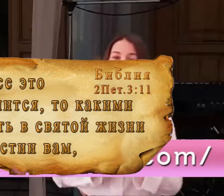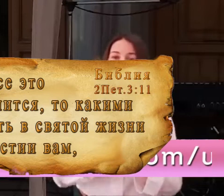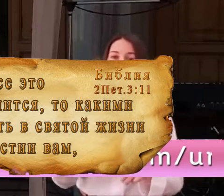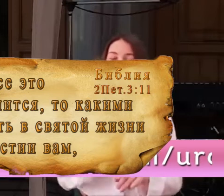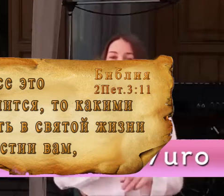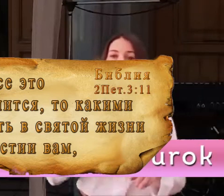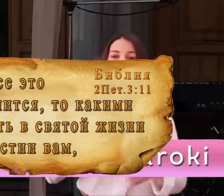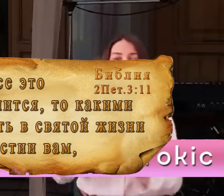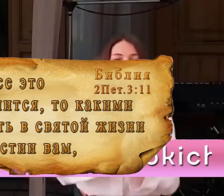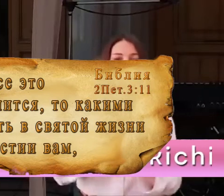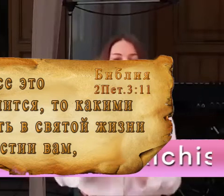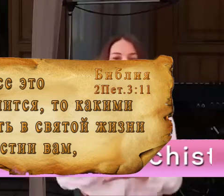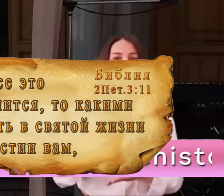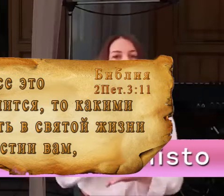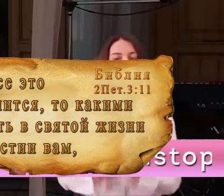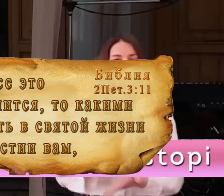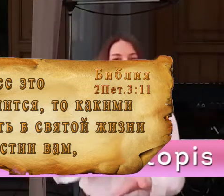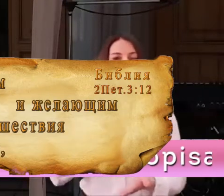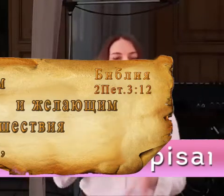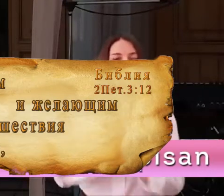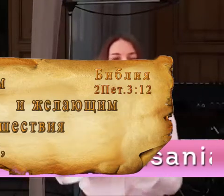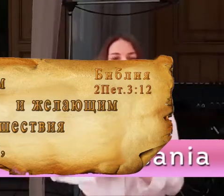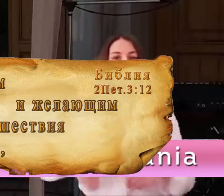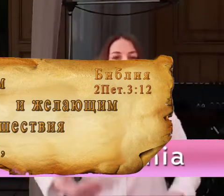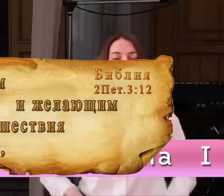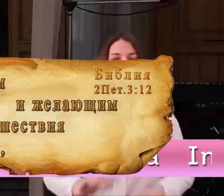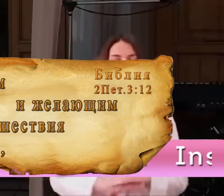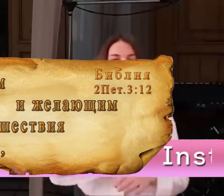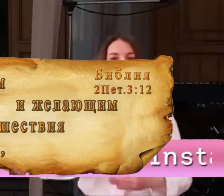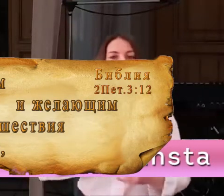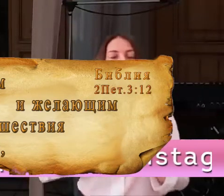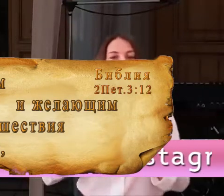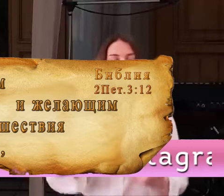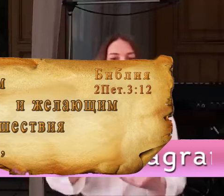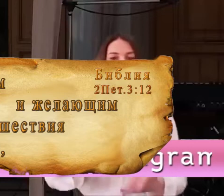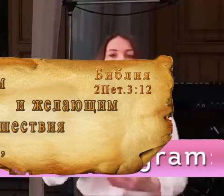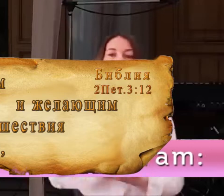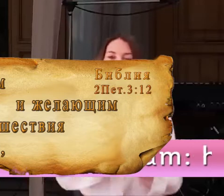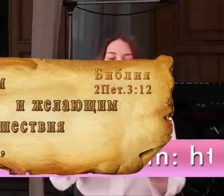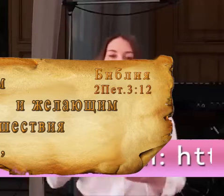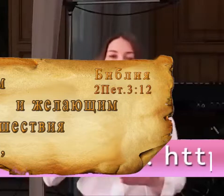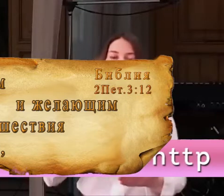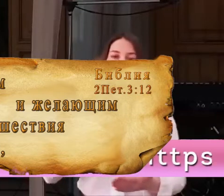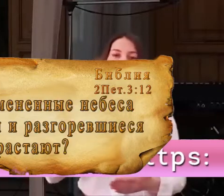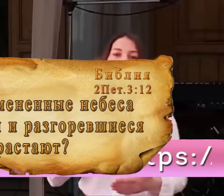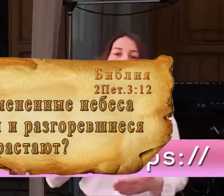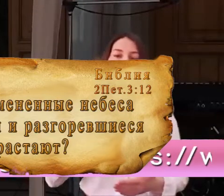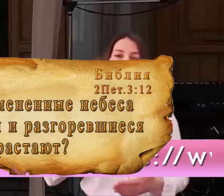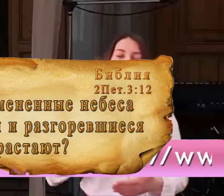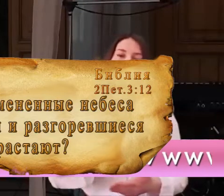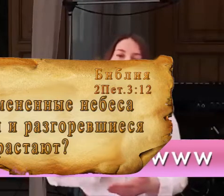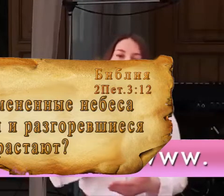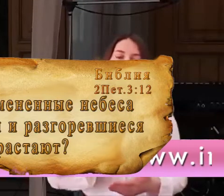быть святой жизни и благочестии вам, ожидающим и желающим пришествия дня Господня, в